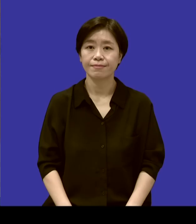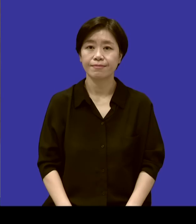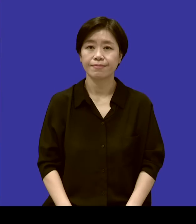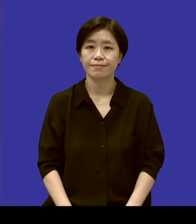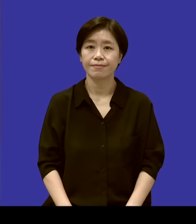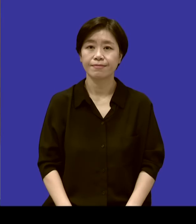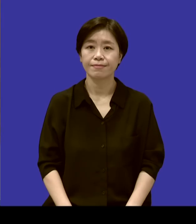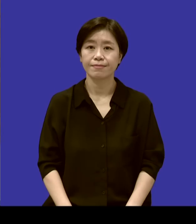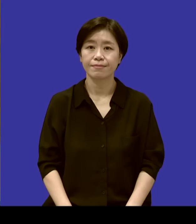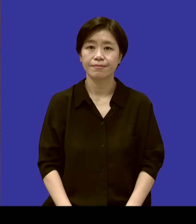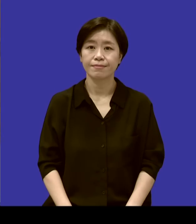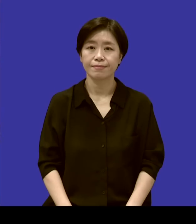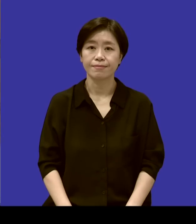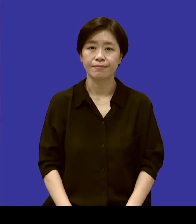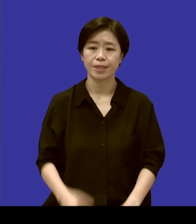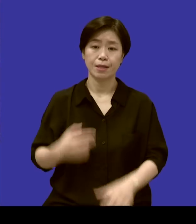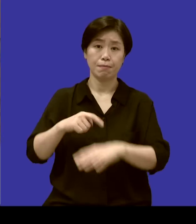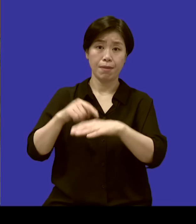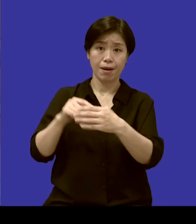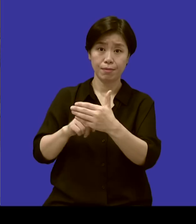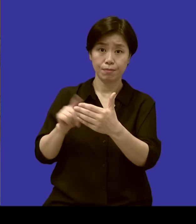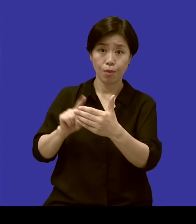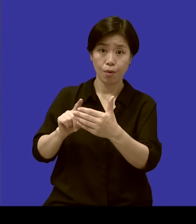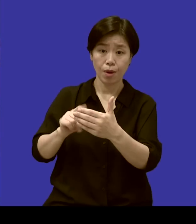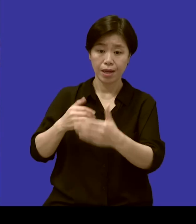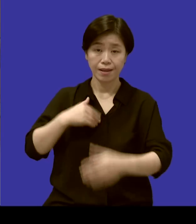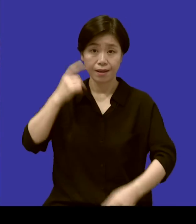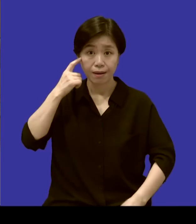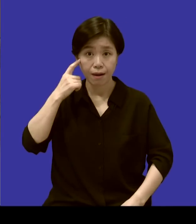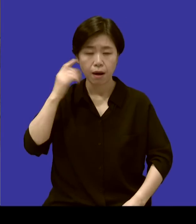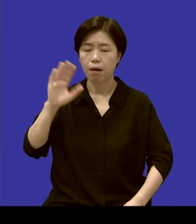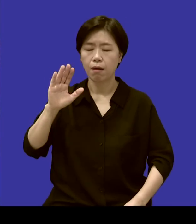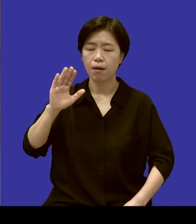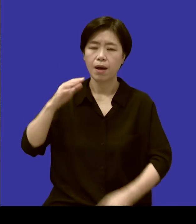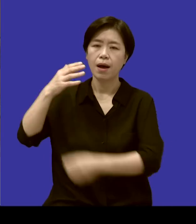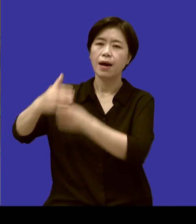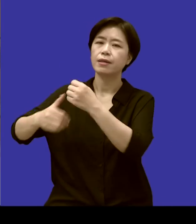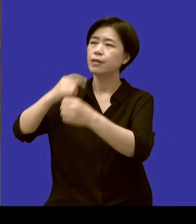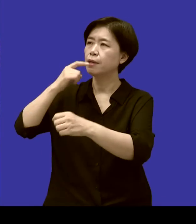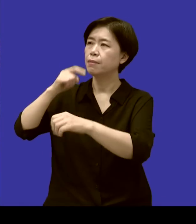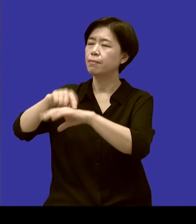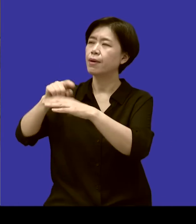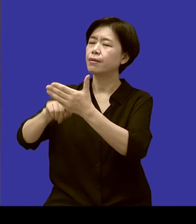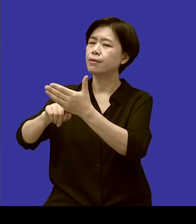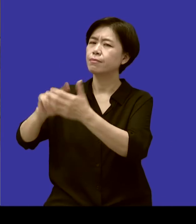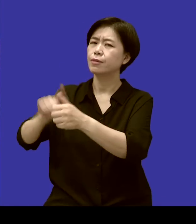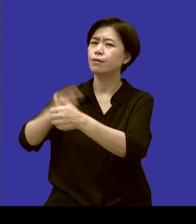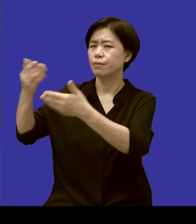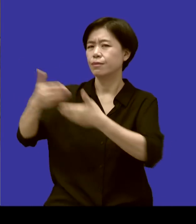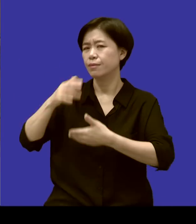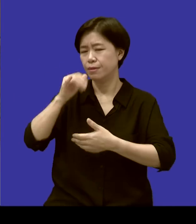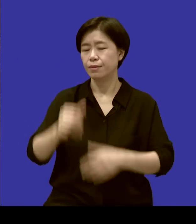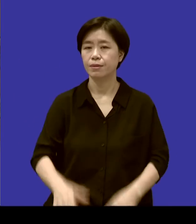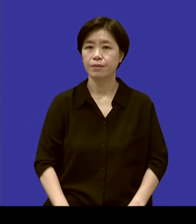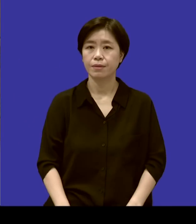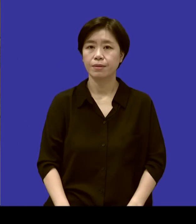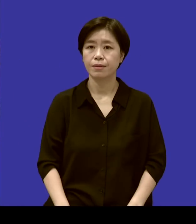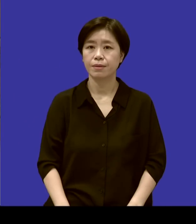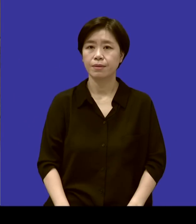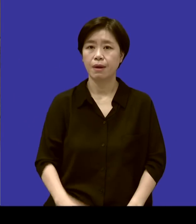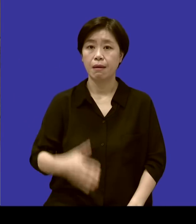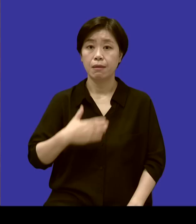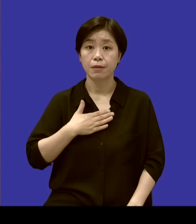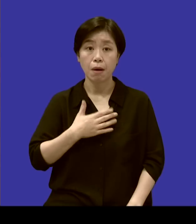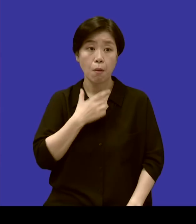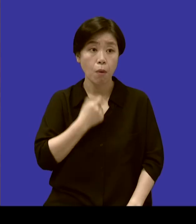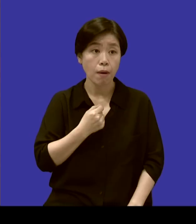그러니까는 하나님이 그런 마음을 주셨기 때문이지 결코 저는 지금도 그래요. 제가 자발적으로 그런 건